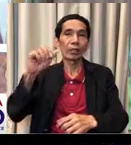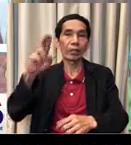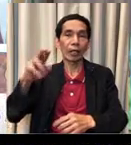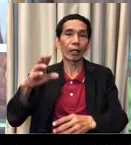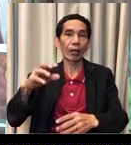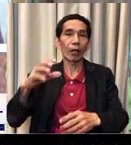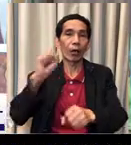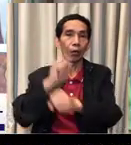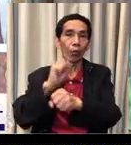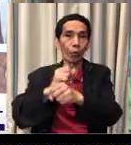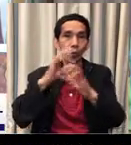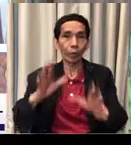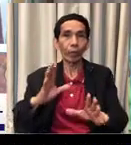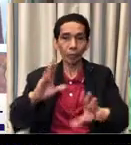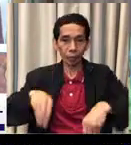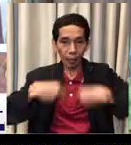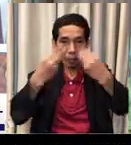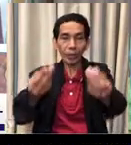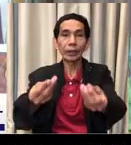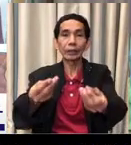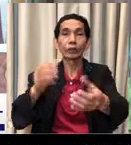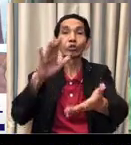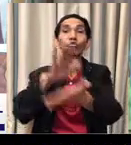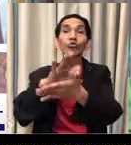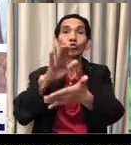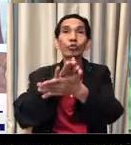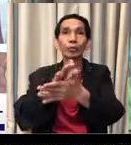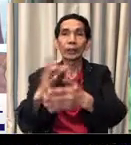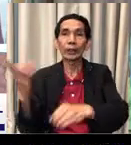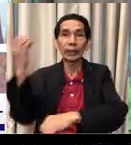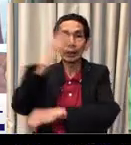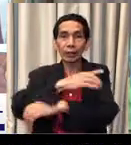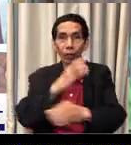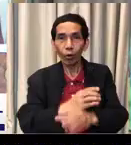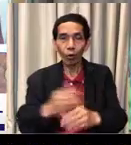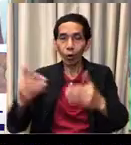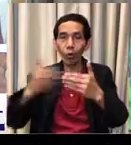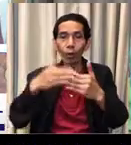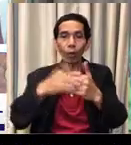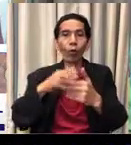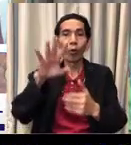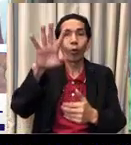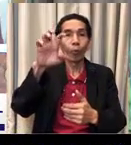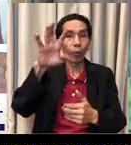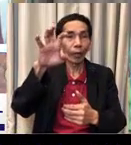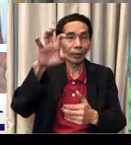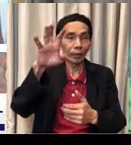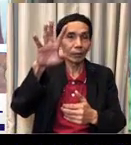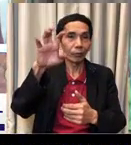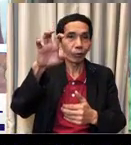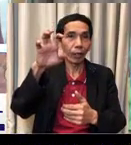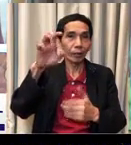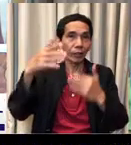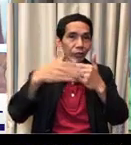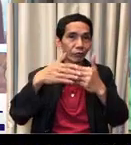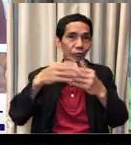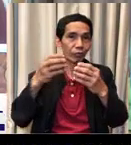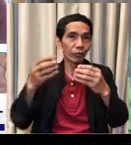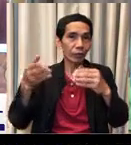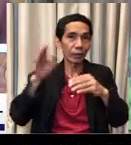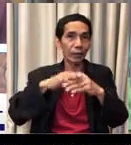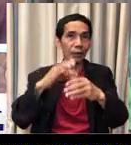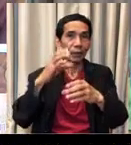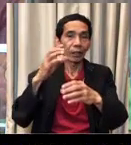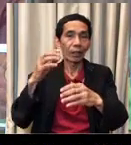nabigyan po natin lahat ng ating mga daycare. Almost 400. Almost 400 na ating